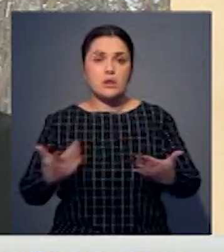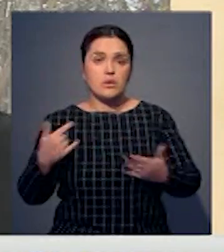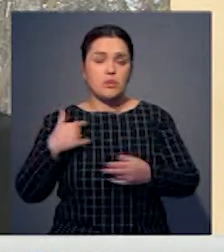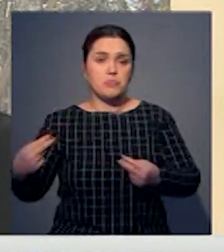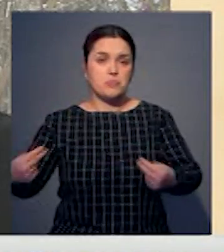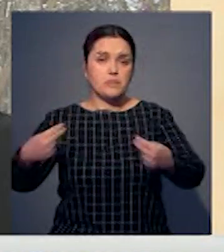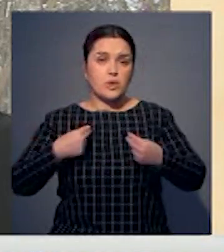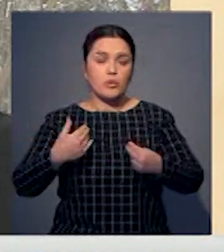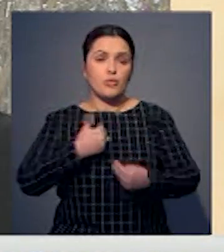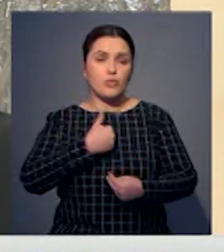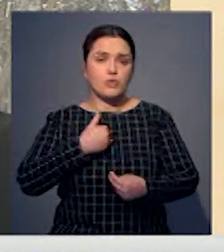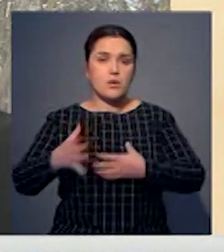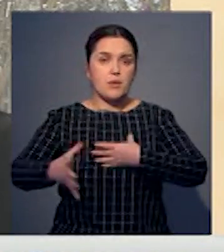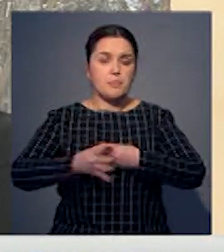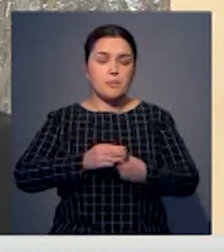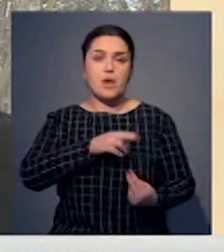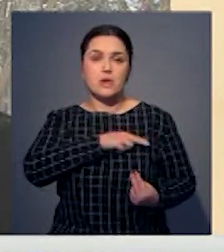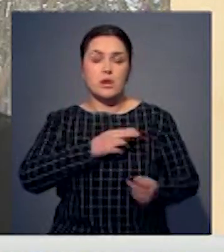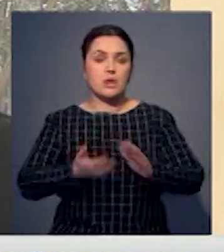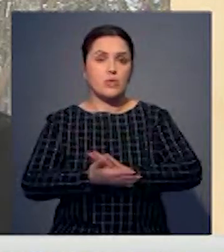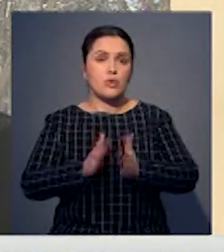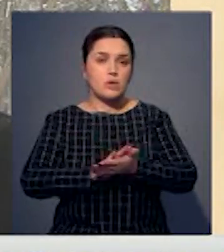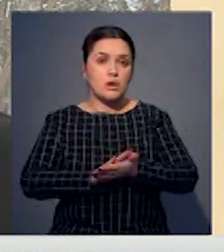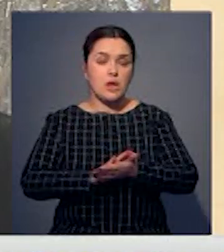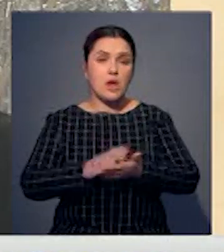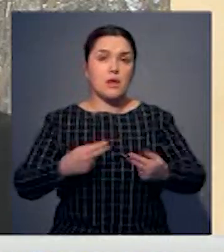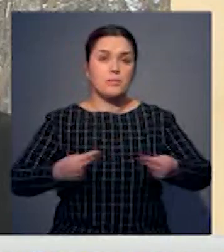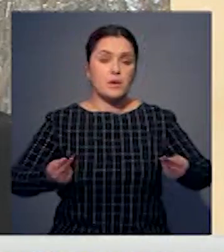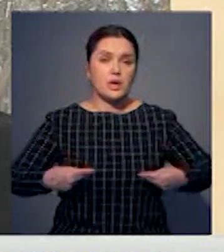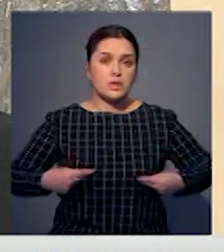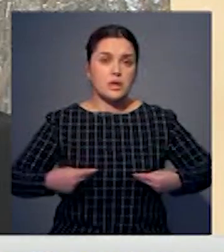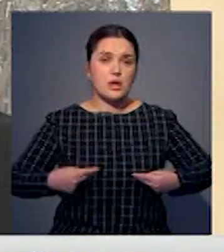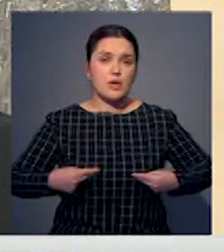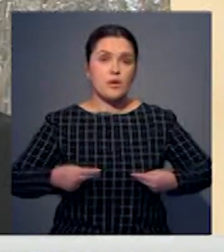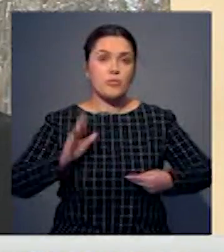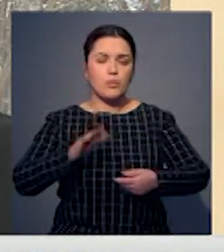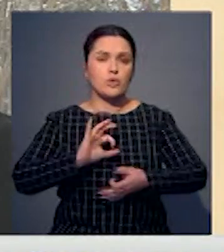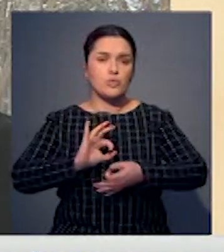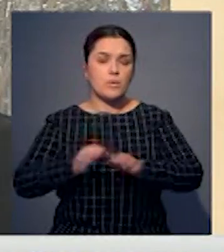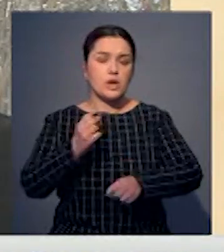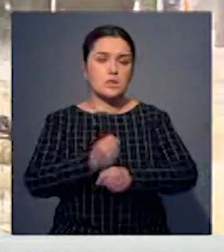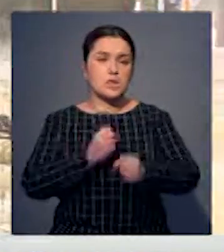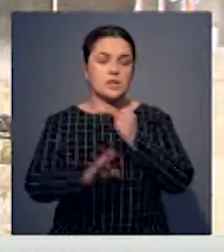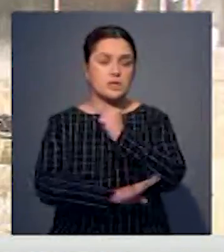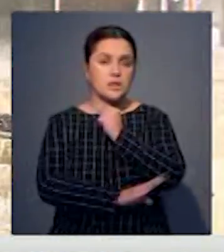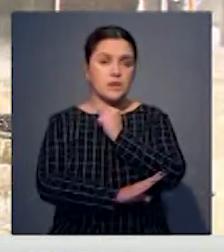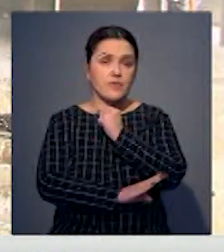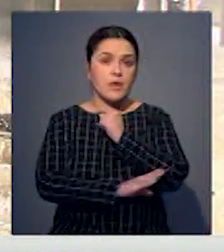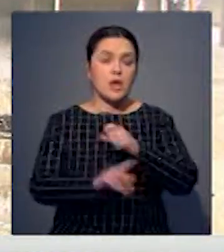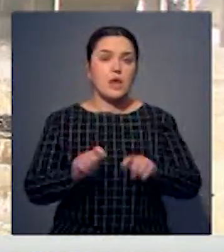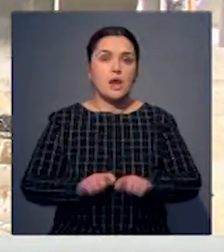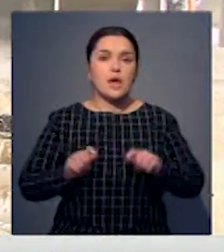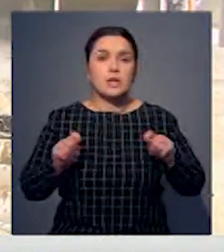условия и при возможности, значит, организовать производство по глубокой переработке древесины. С